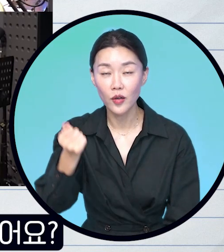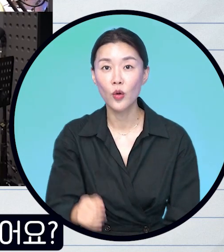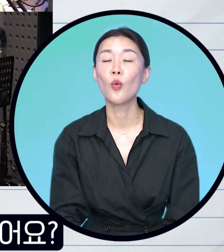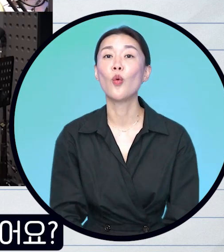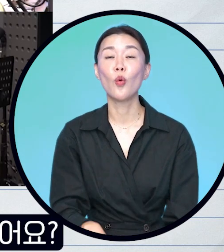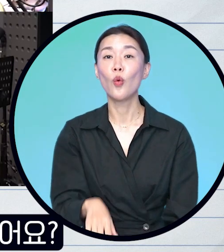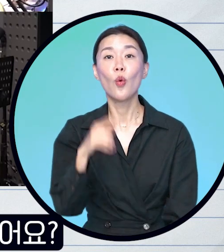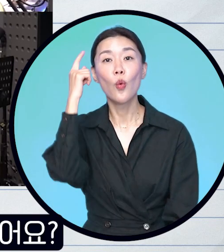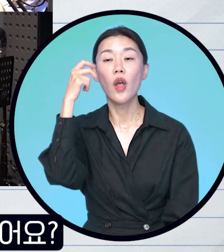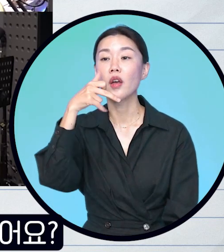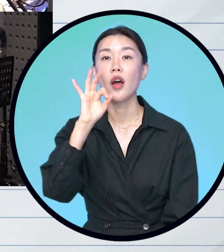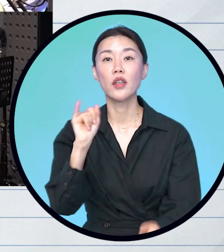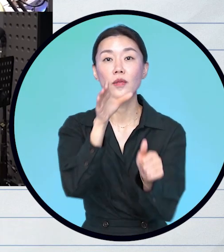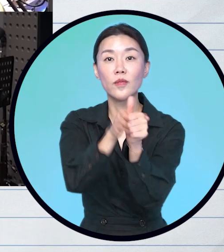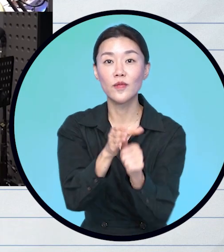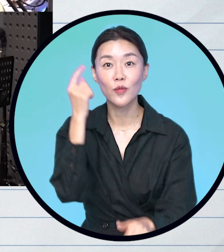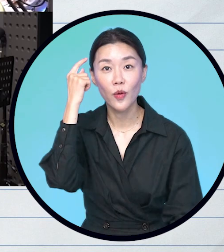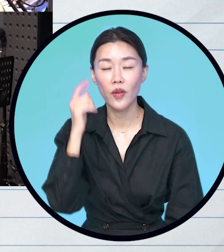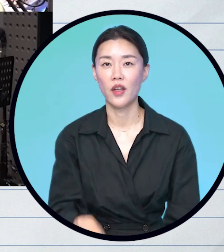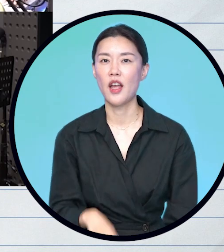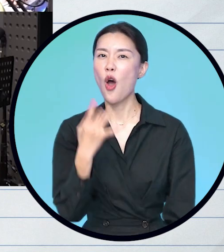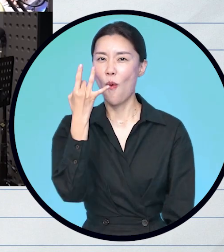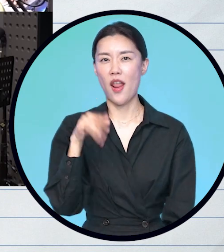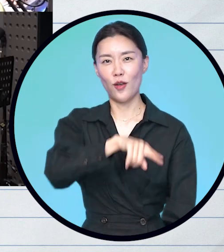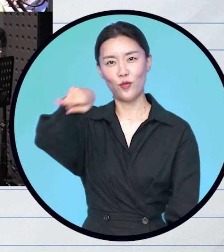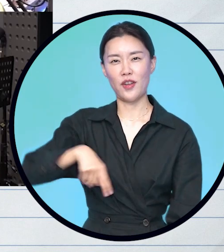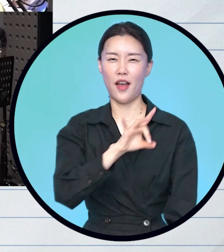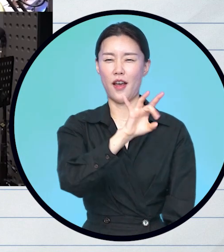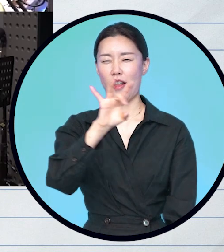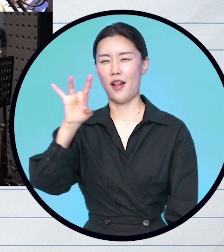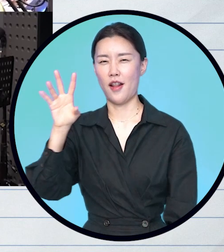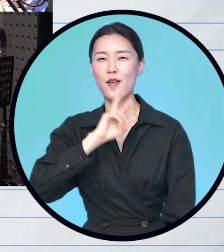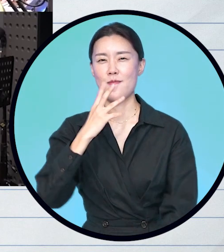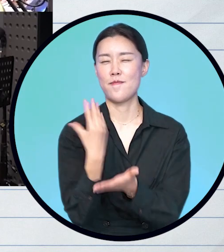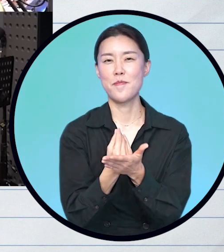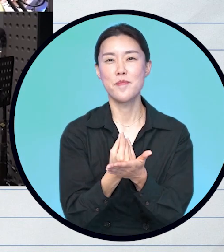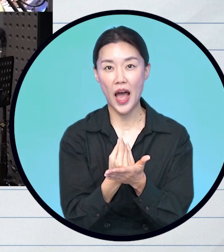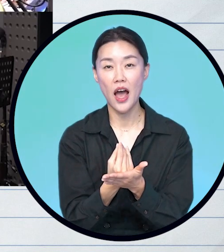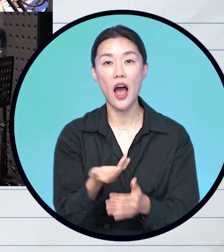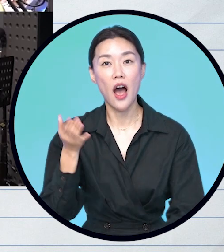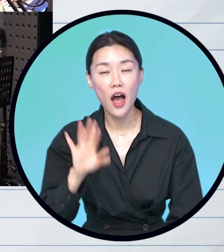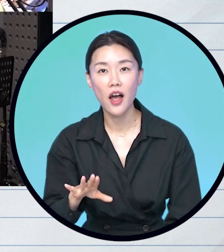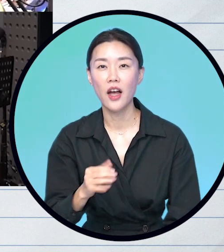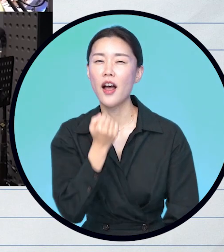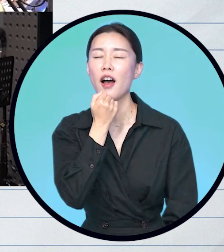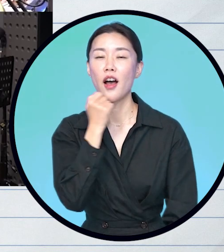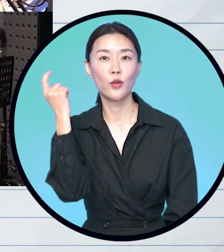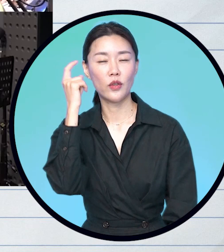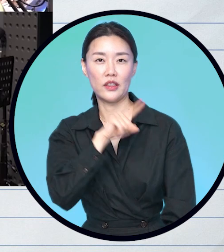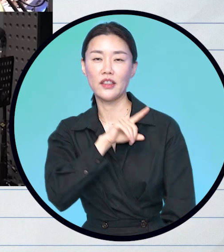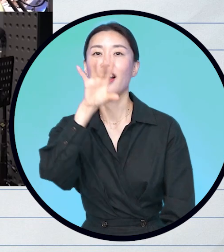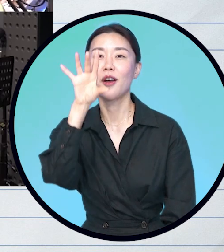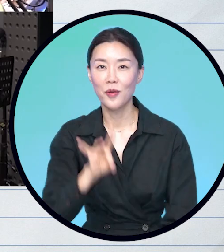어떻게 휴닝카이 씨가 맡게 됐어요? 이거 한 명씩 했었는데 웃음소리를? 네. 그나마 그 중에 가장